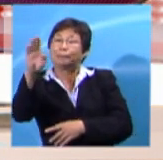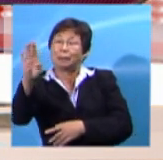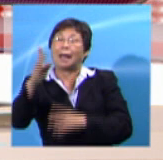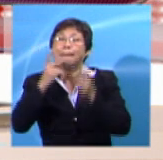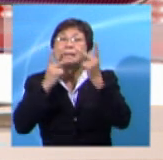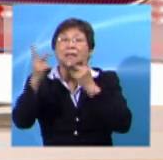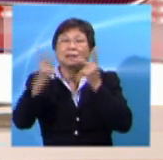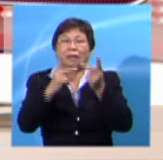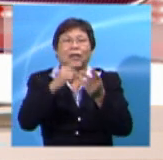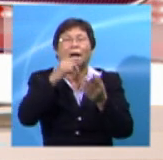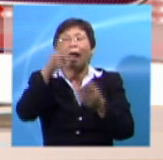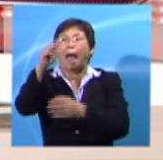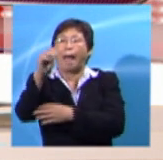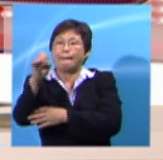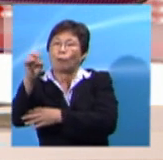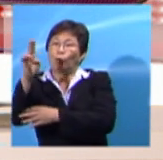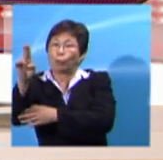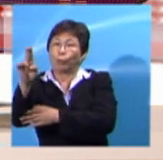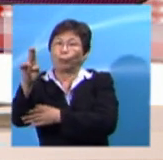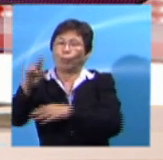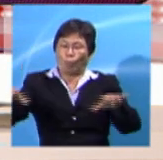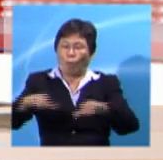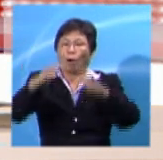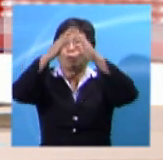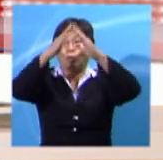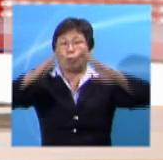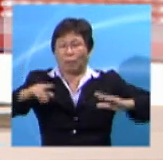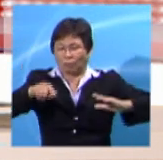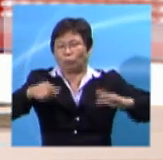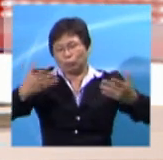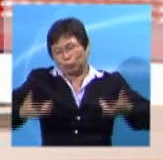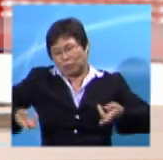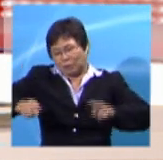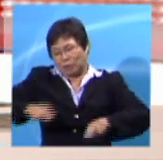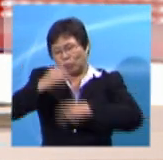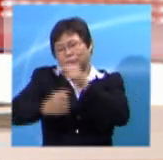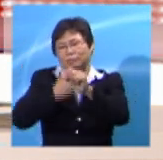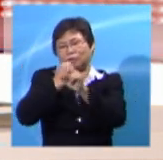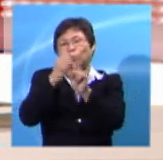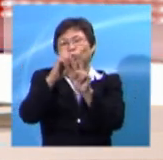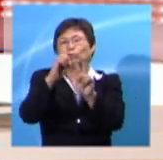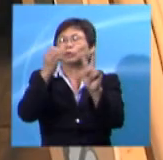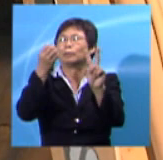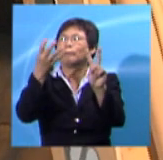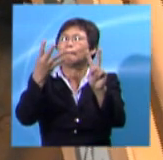Karim mandum persefahaman bagi pembinaan Lestari telah dimeterai tahun